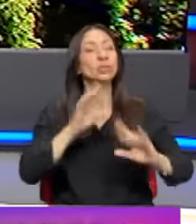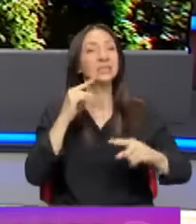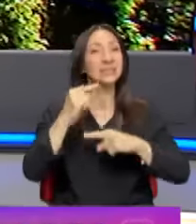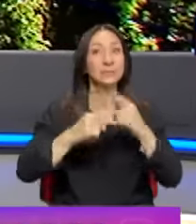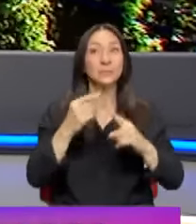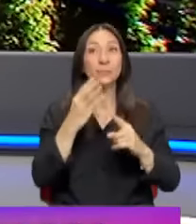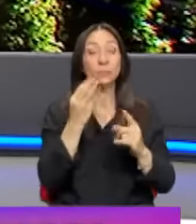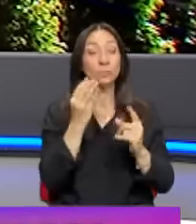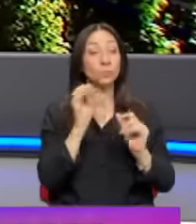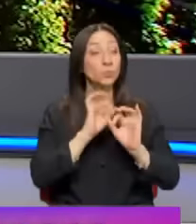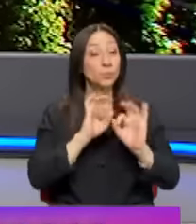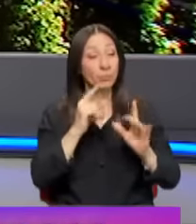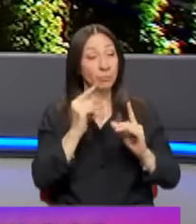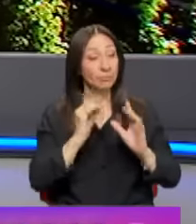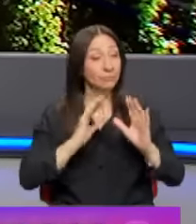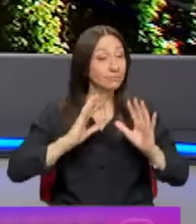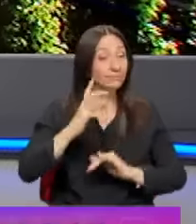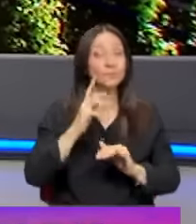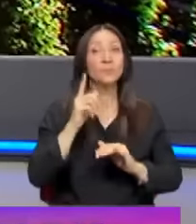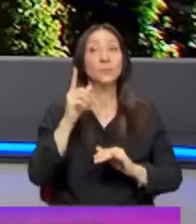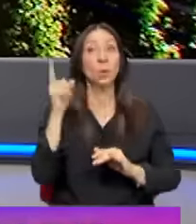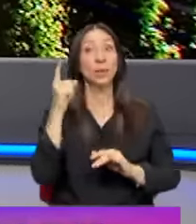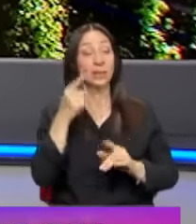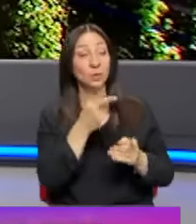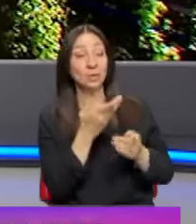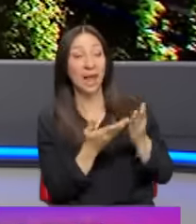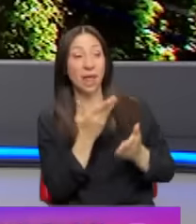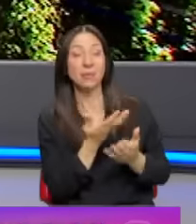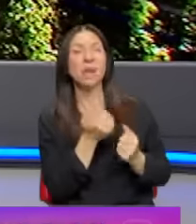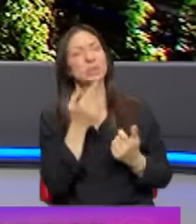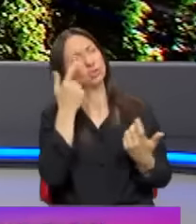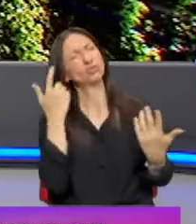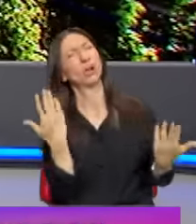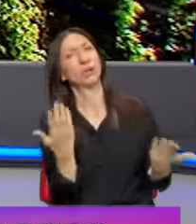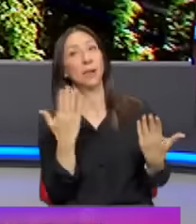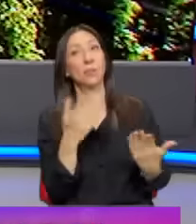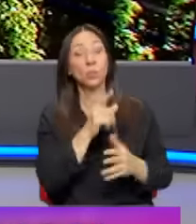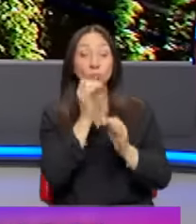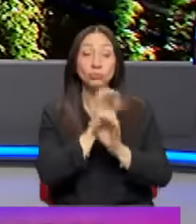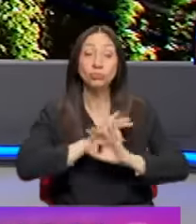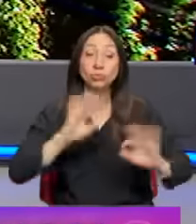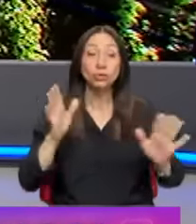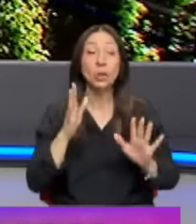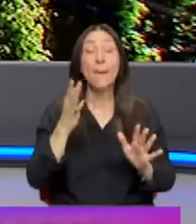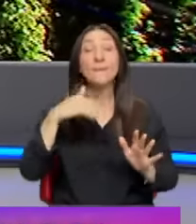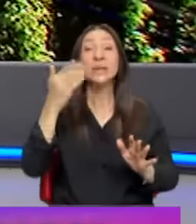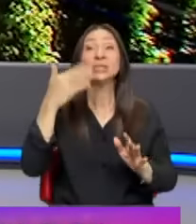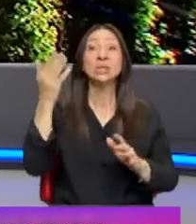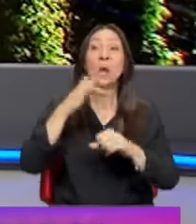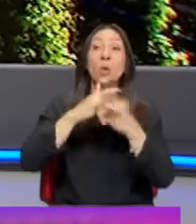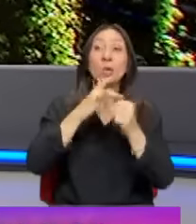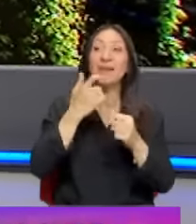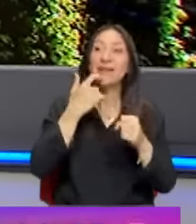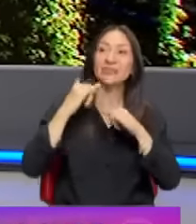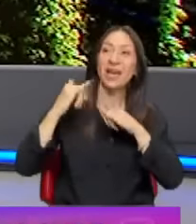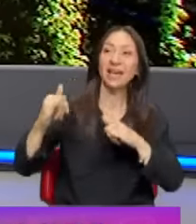müthiş potansiyelini yönetenlerimiz değerlendirebilirler. Bu müthiş nesli umarım başka ülkelerin